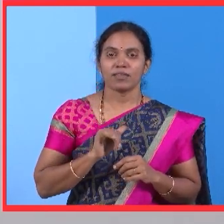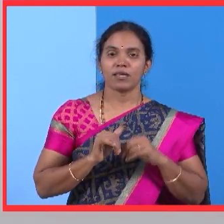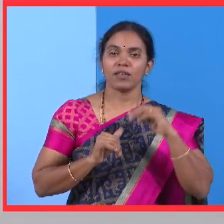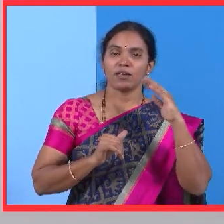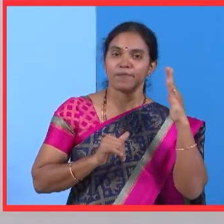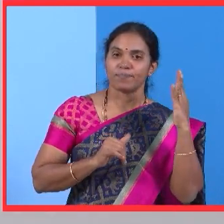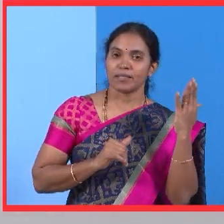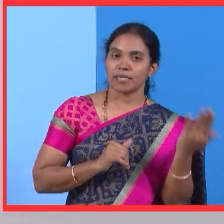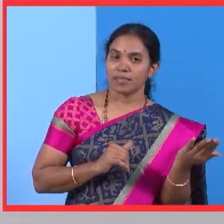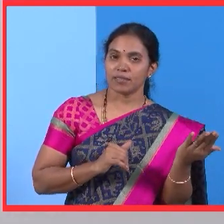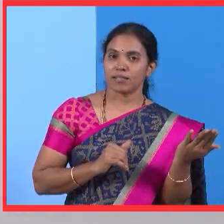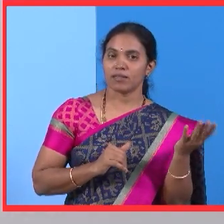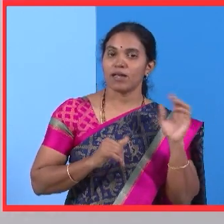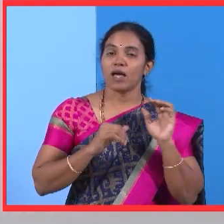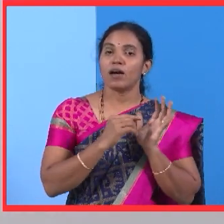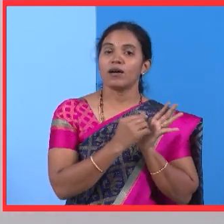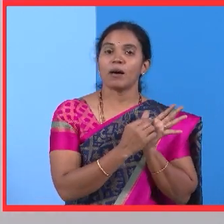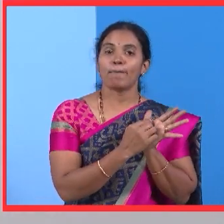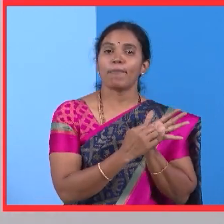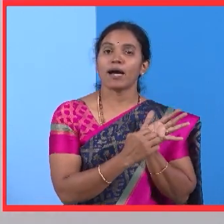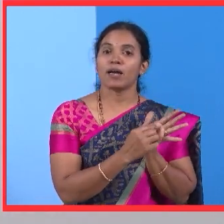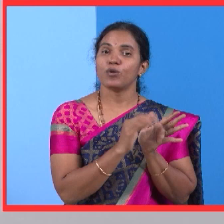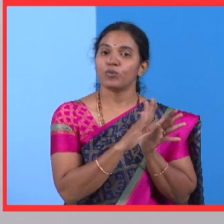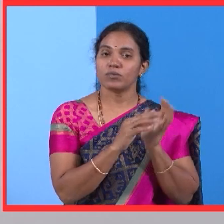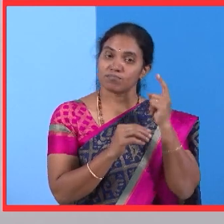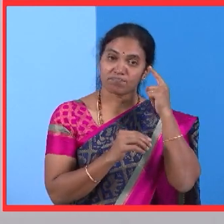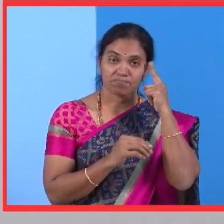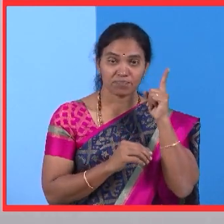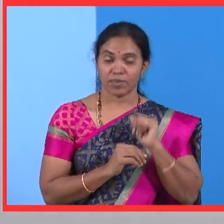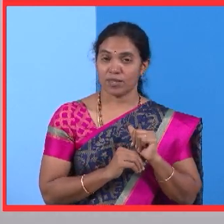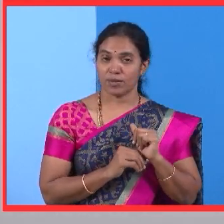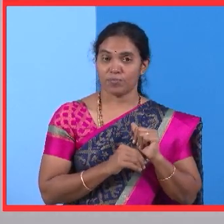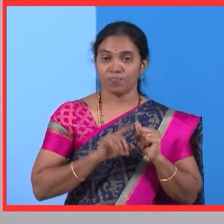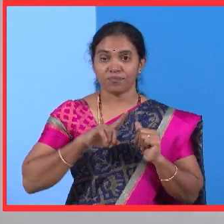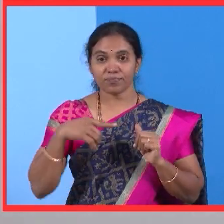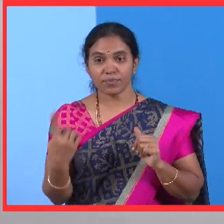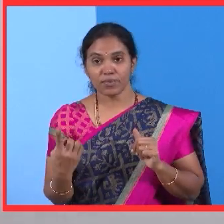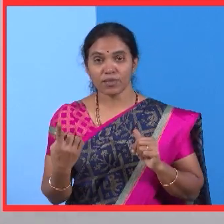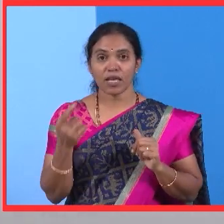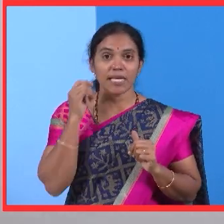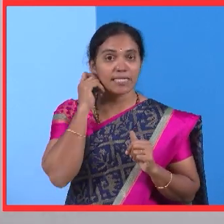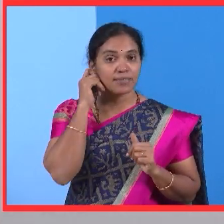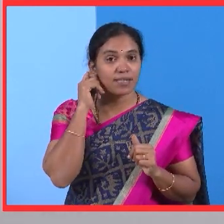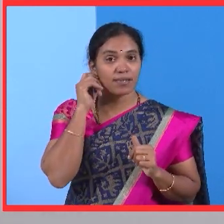ராஜாஜி நகரானது தீர்க்கரேகையை பொறுத்து அட்சரேகையை பொறுத்து எந்த இடத்தில் அமைந்துள்ளது என்பதை கணக்கிடலாம்